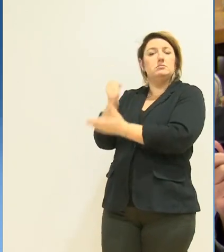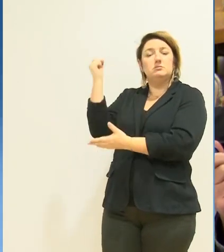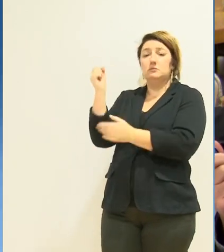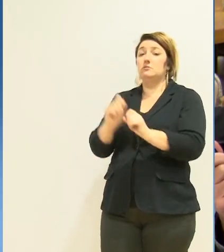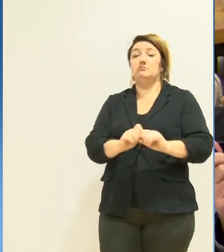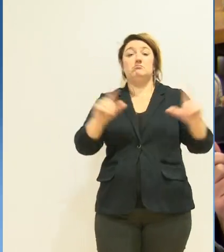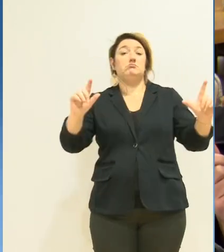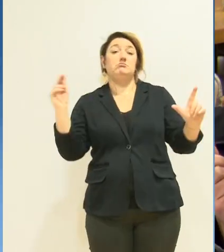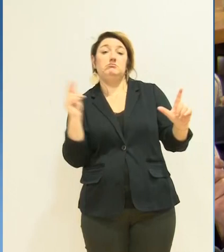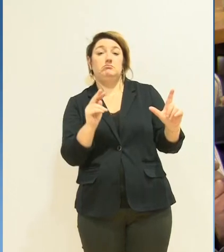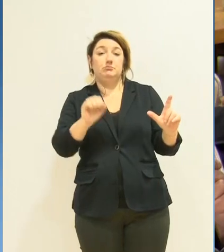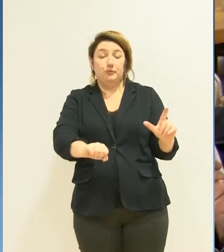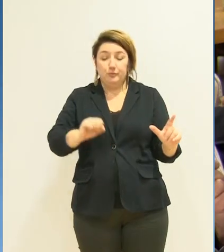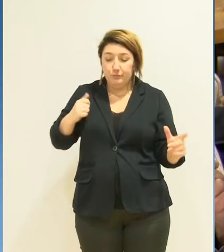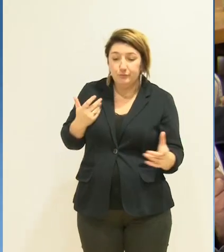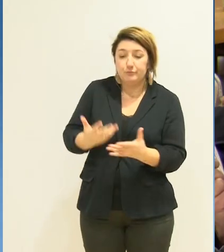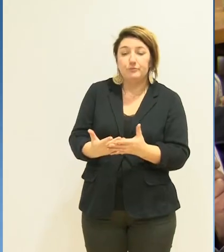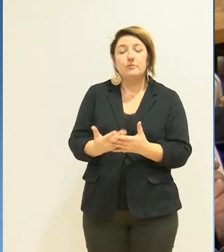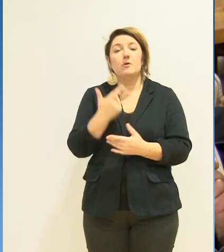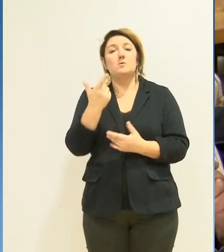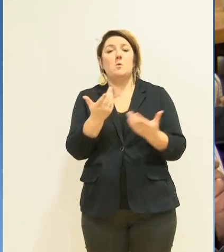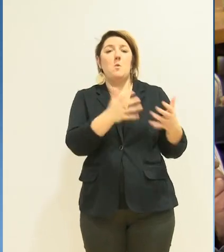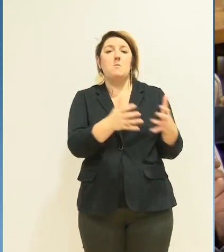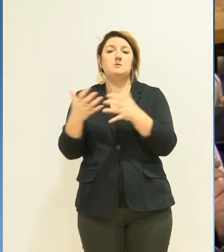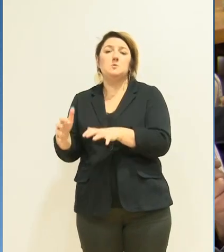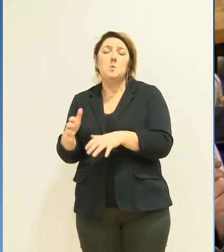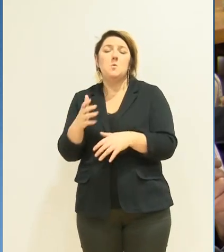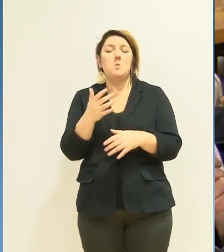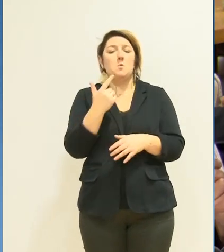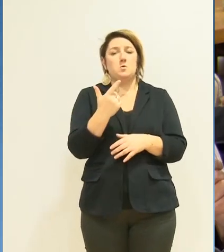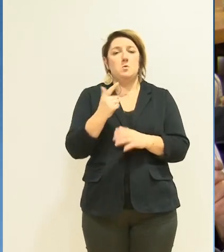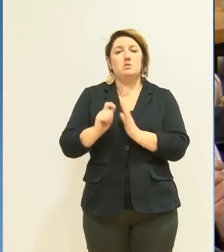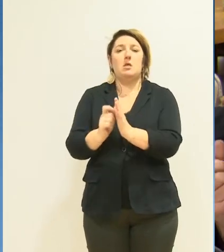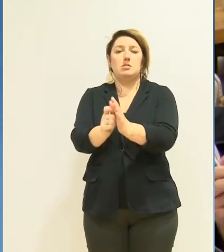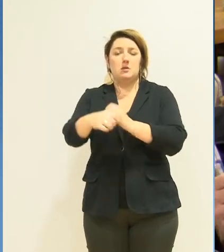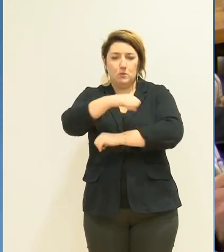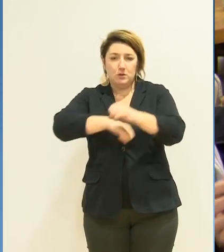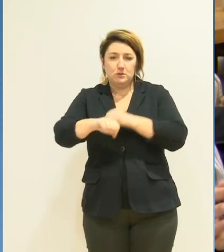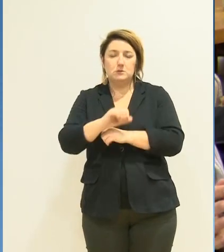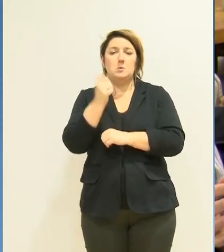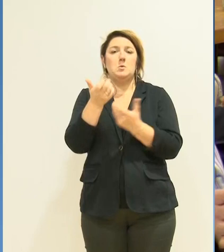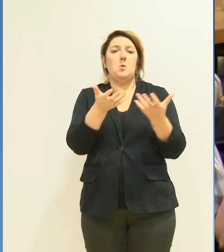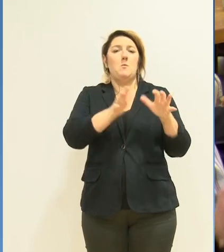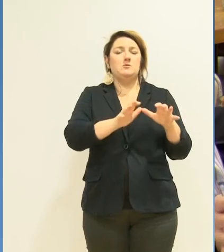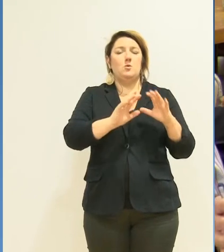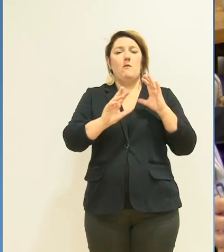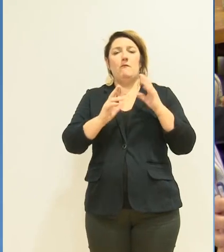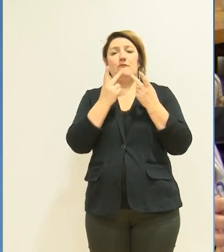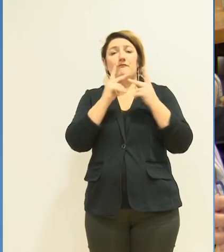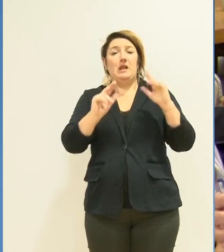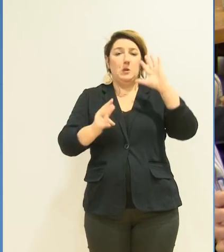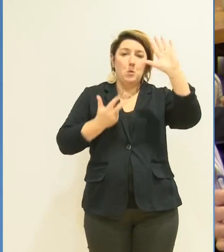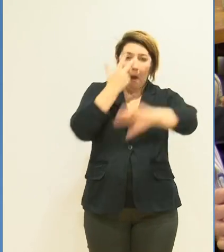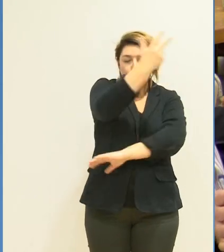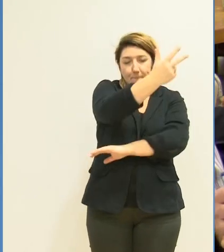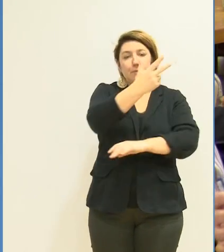nous avons décidé d'organiser deux commissions pour les élus une commission ville durable qui a travaillé sur le le projet